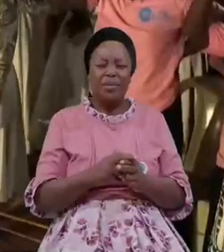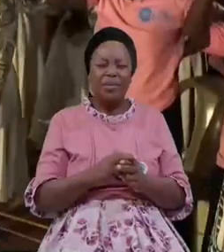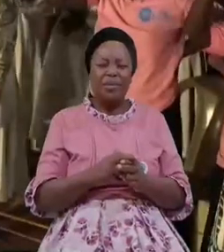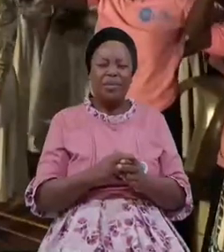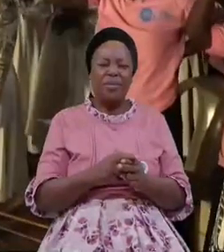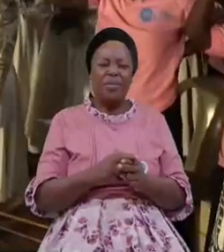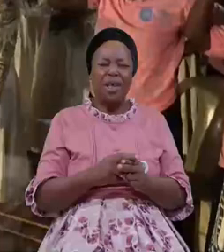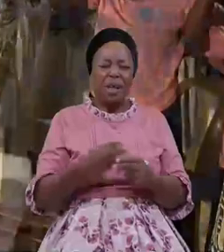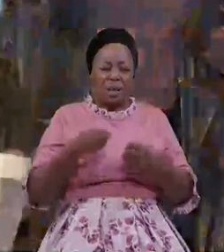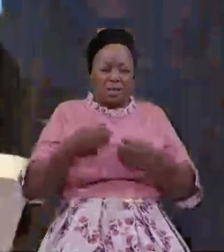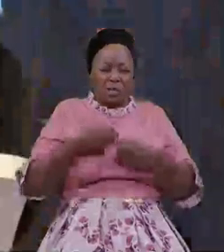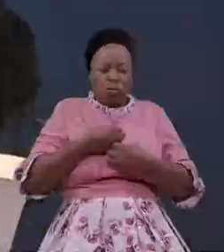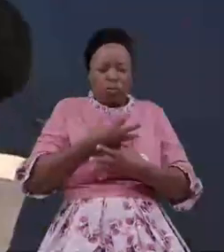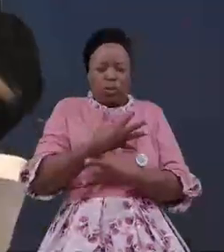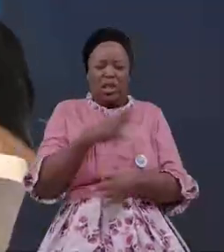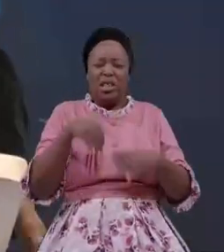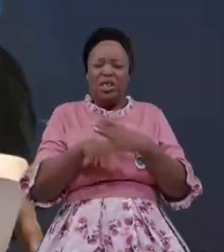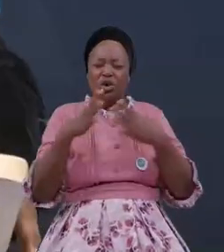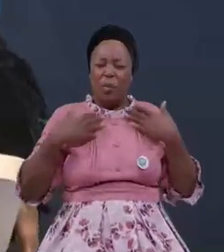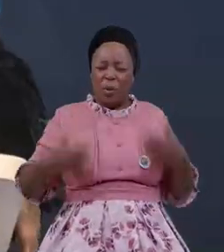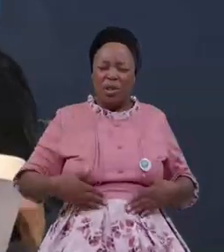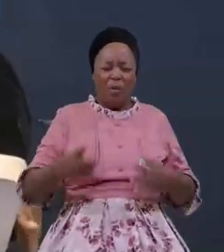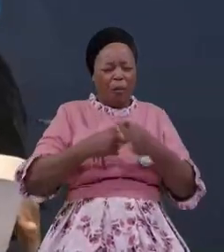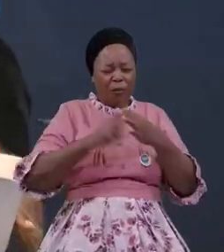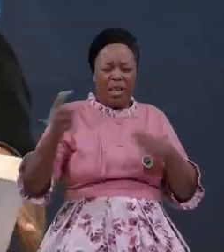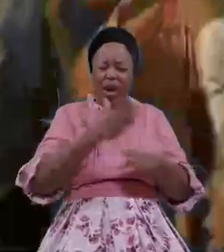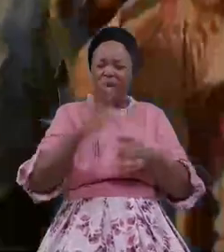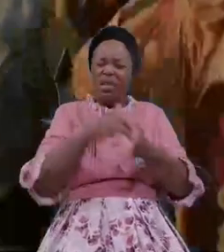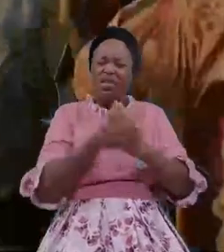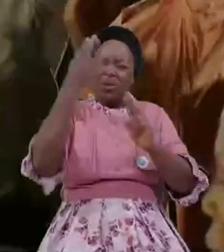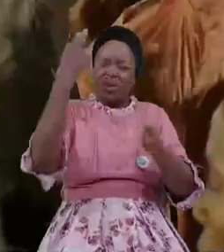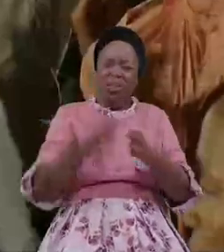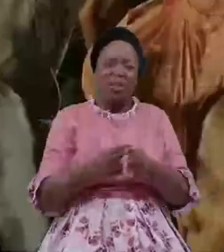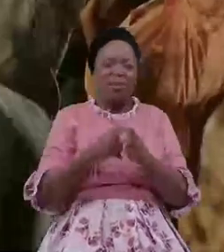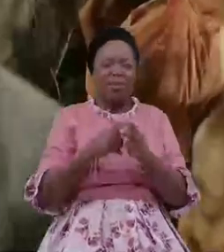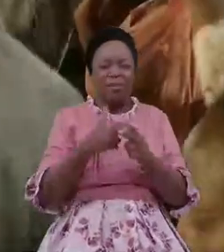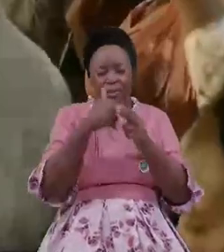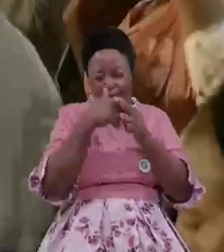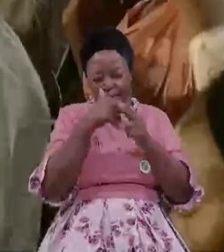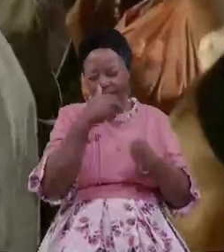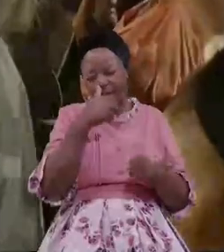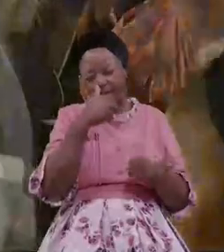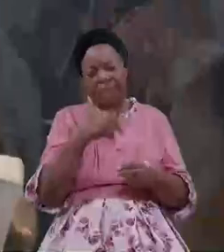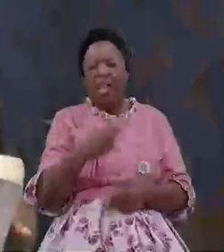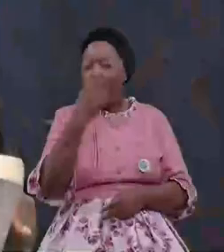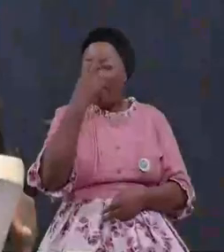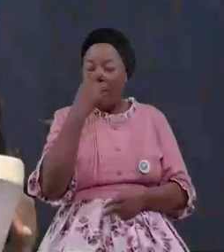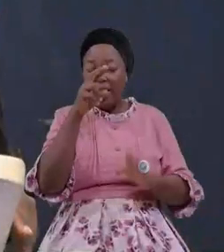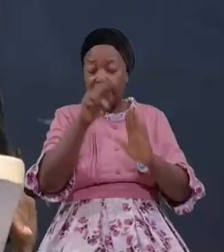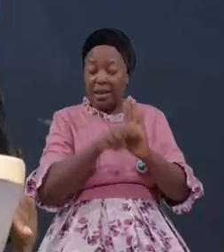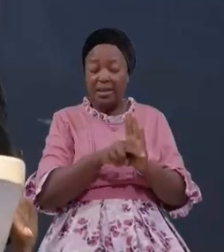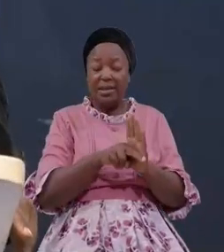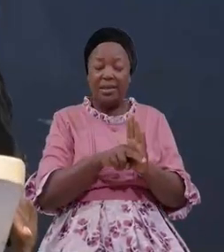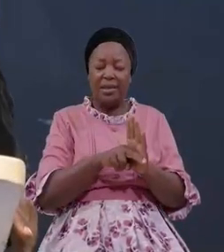jésus-chist la l'enflement dans le corp là-bas quitte au nom de